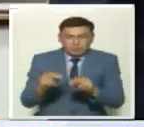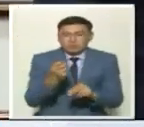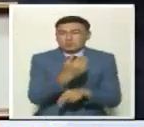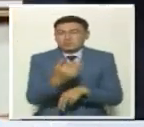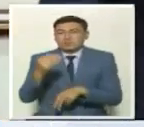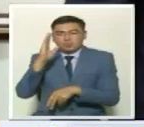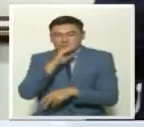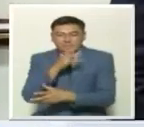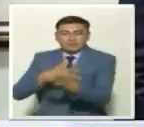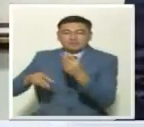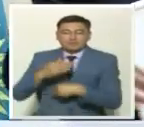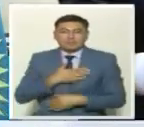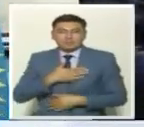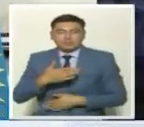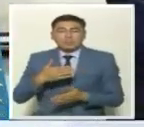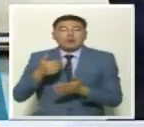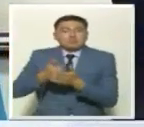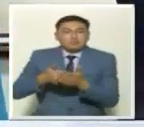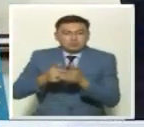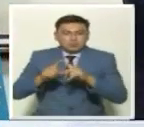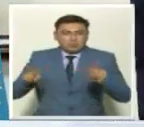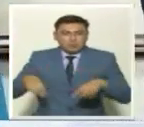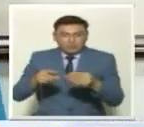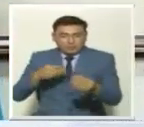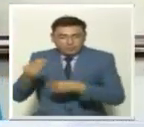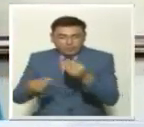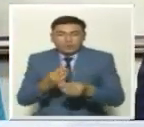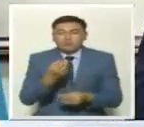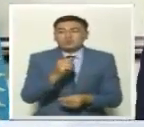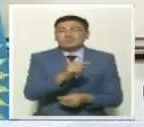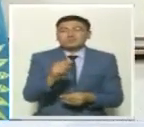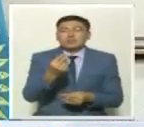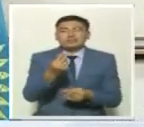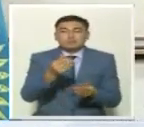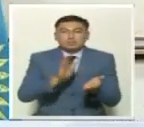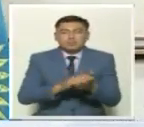алғыс хаттармен марапаттады және халықаралық олимпиада жеңімпаздарына ақшалай сертификаттар табыс етті.